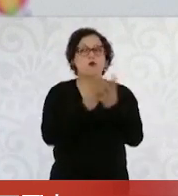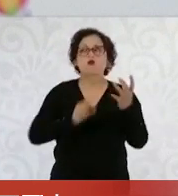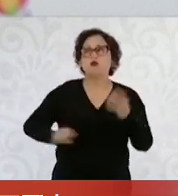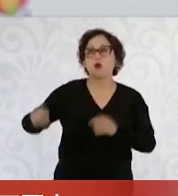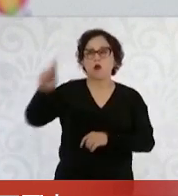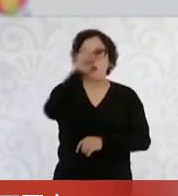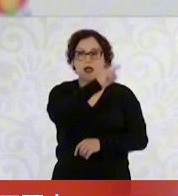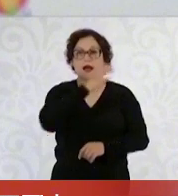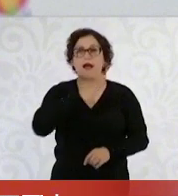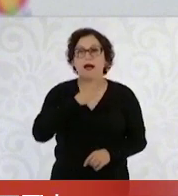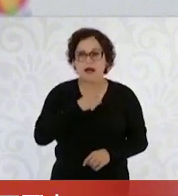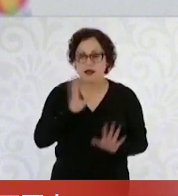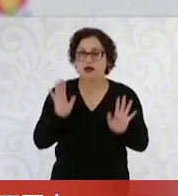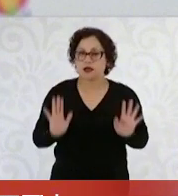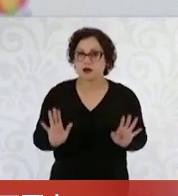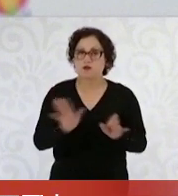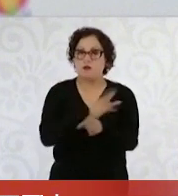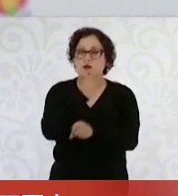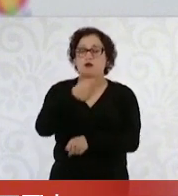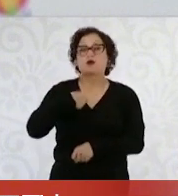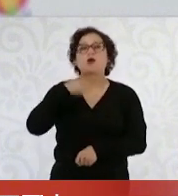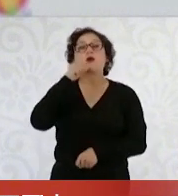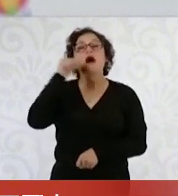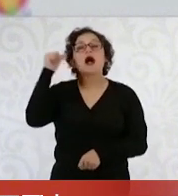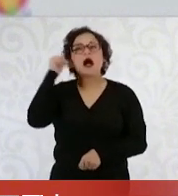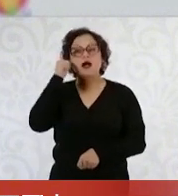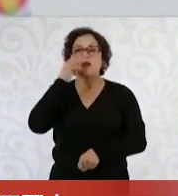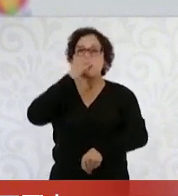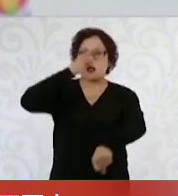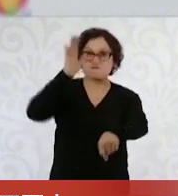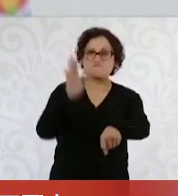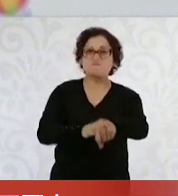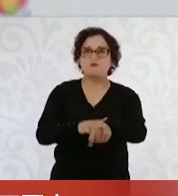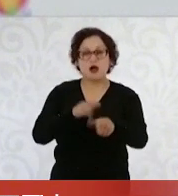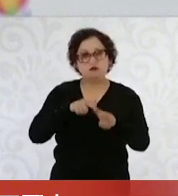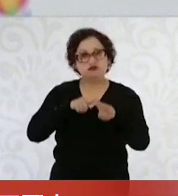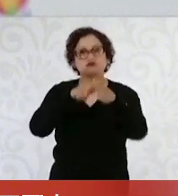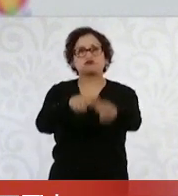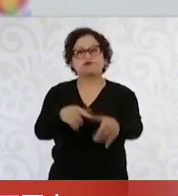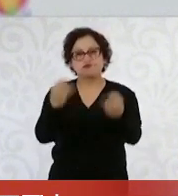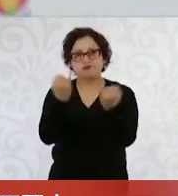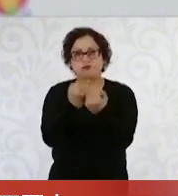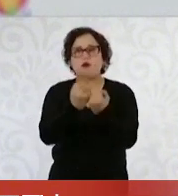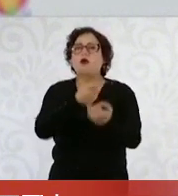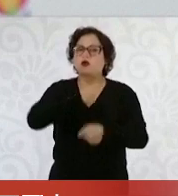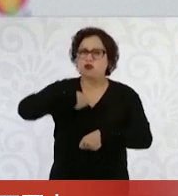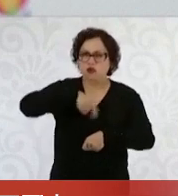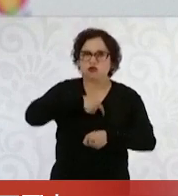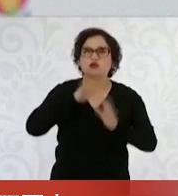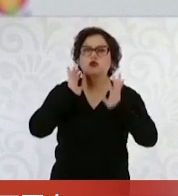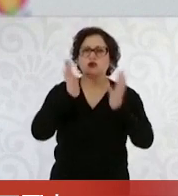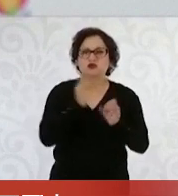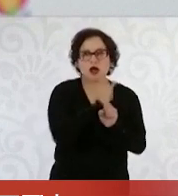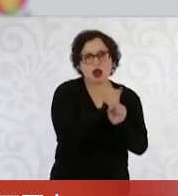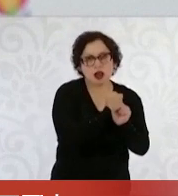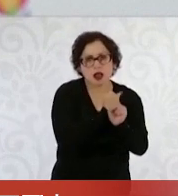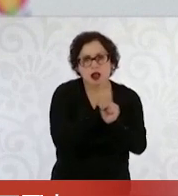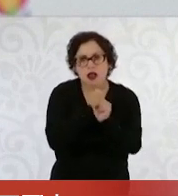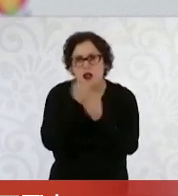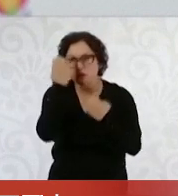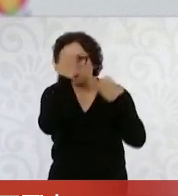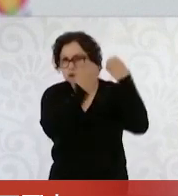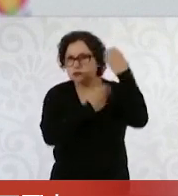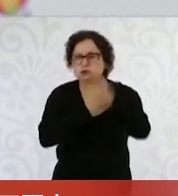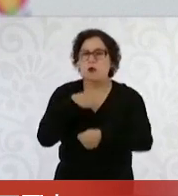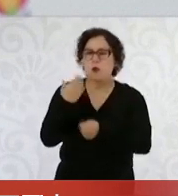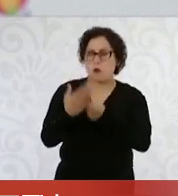了微妙的平衡之道。他的内阁将于周四开会讨论新一届特朗普政府执政下墨西哥